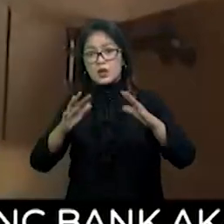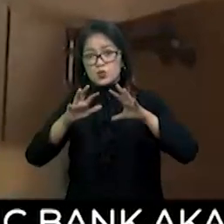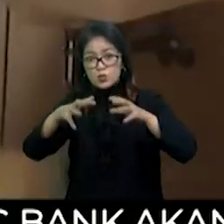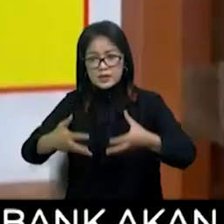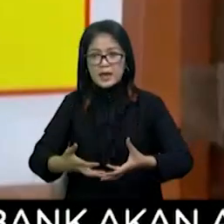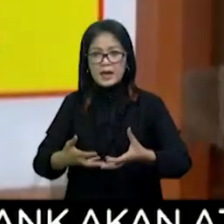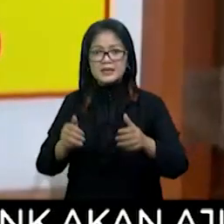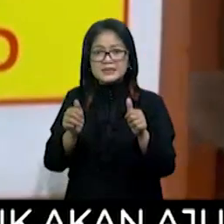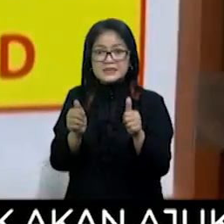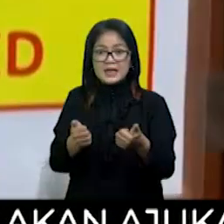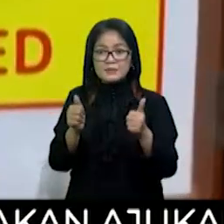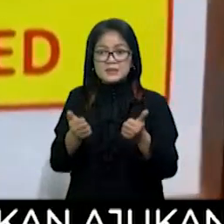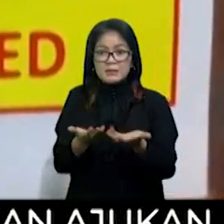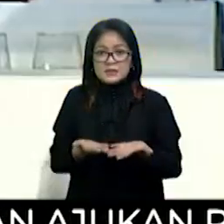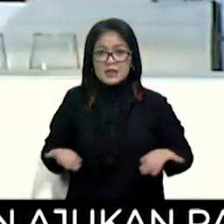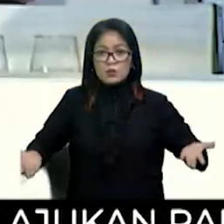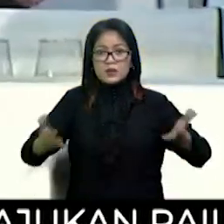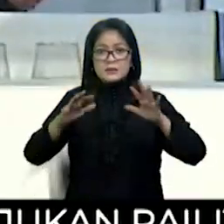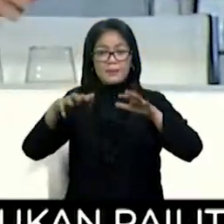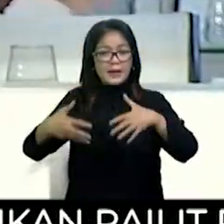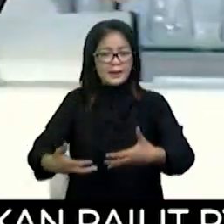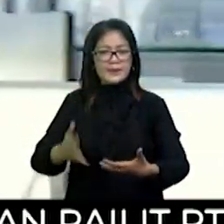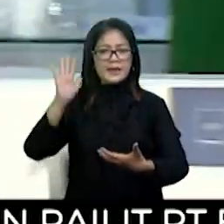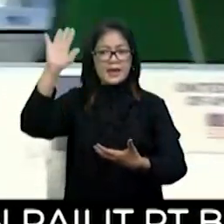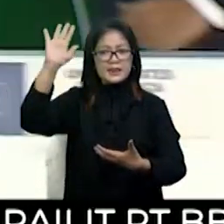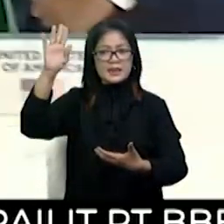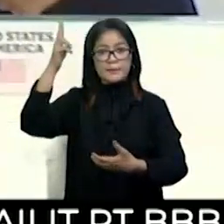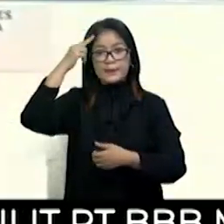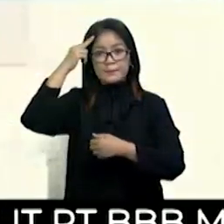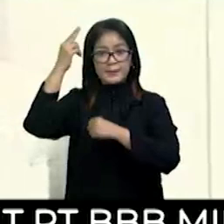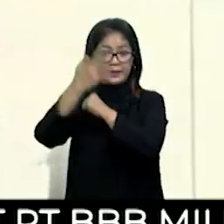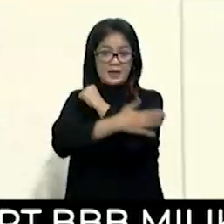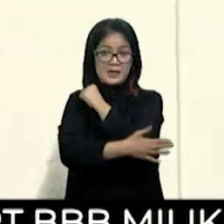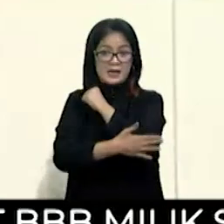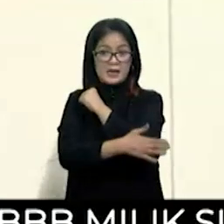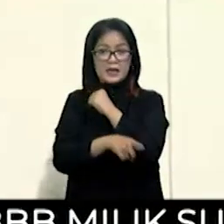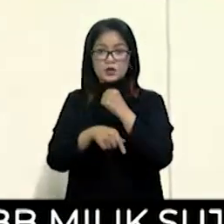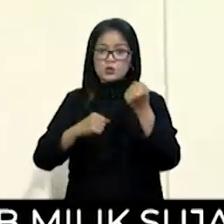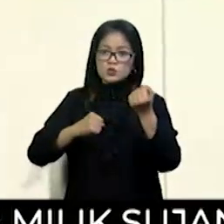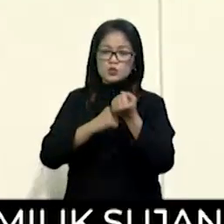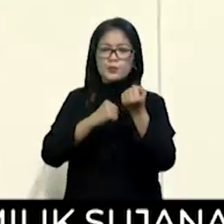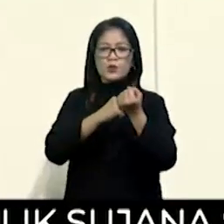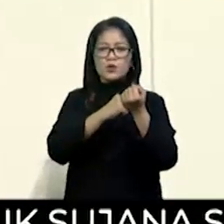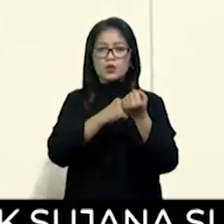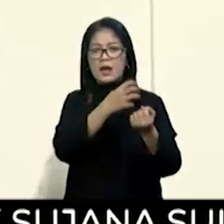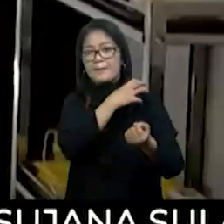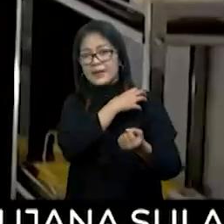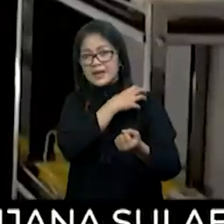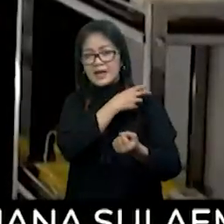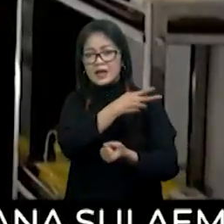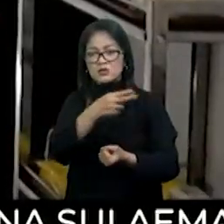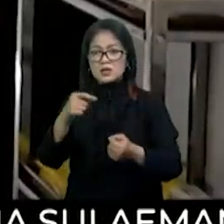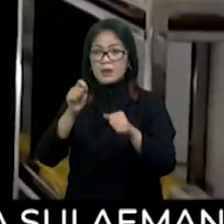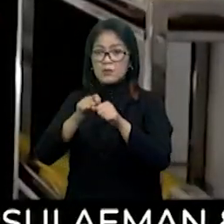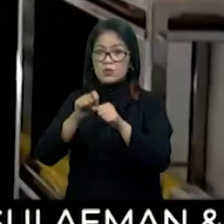mempersiapkan pandemi di masa depan para pemimpin negara ini mendukung proposal Amerika Serikat dan Indonesia untuk membentuk satu